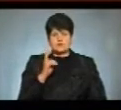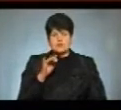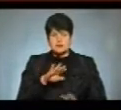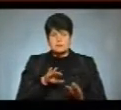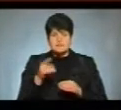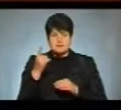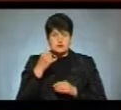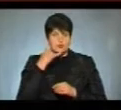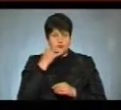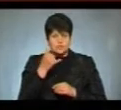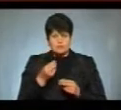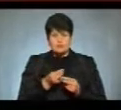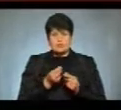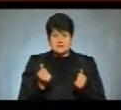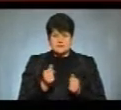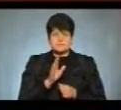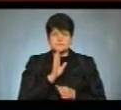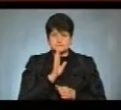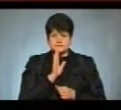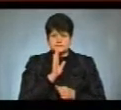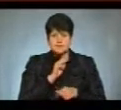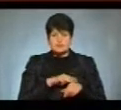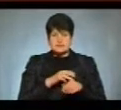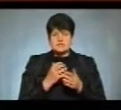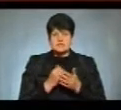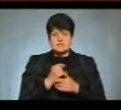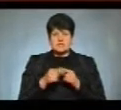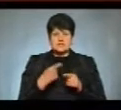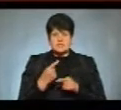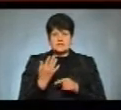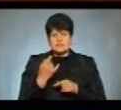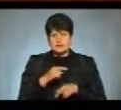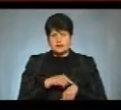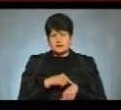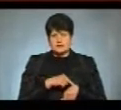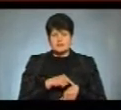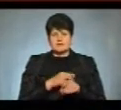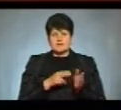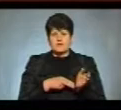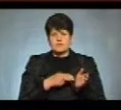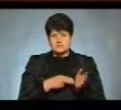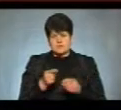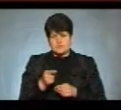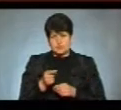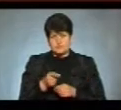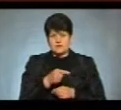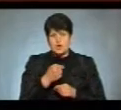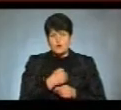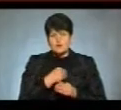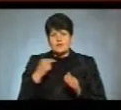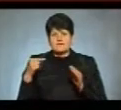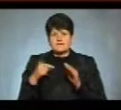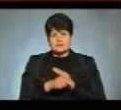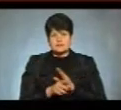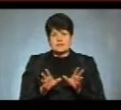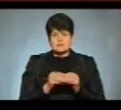першого повідомлення про зникнення Катерини поліцейські знайшли її через декілька годин на залізничному вокзалі Тернополя. Вона хотіла втекти зі